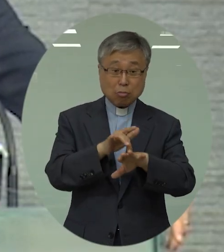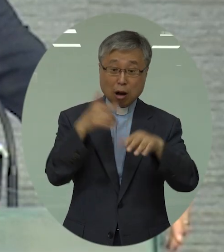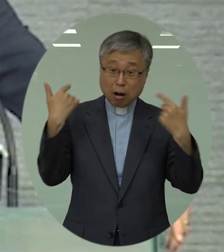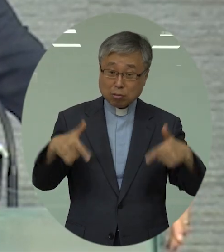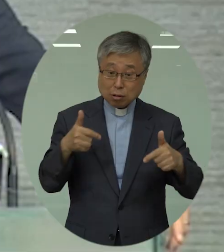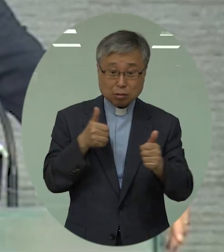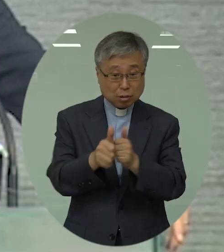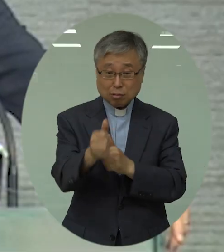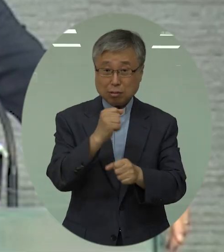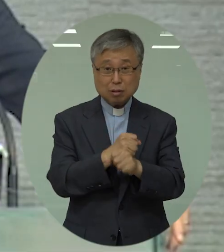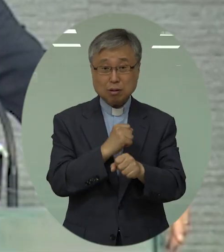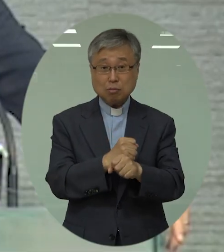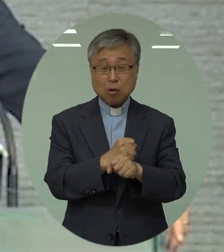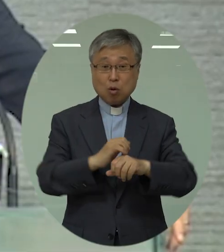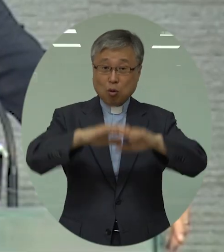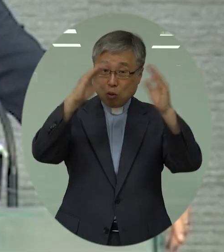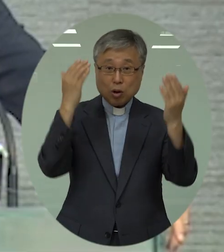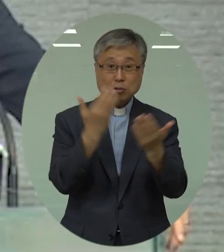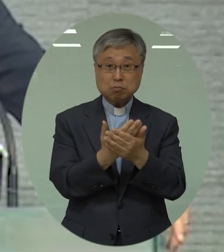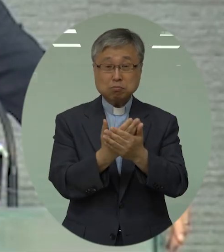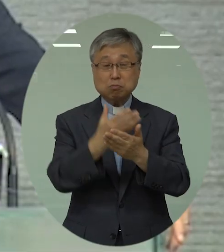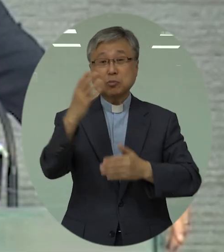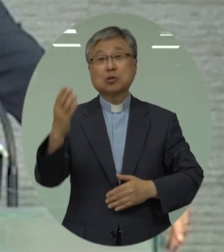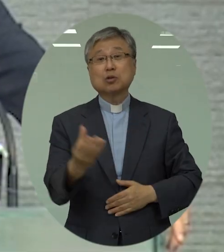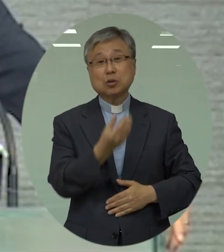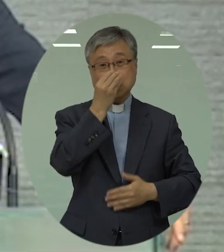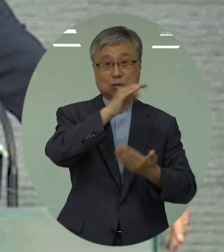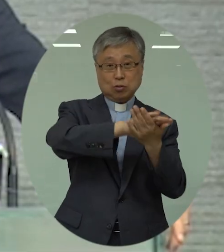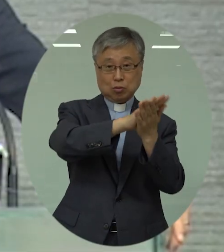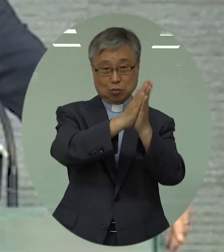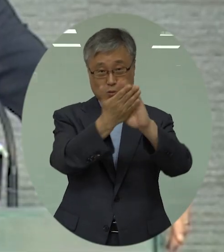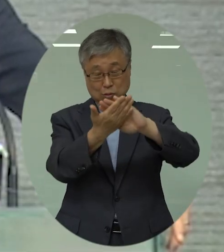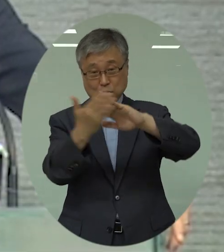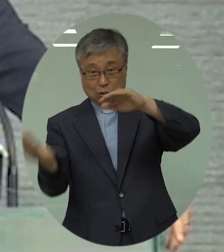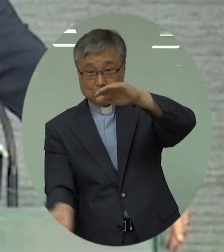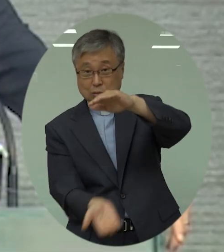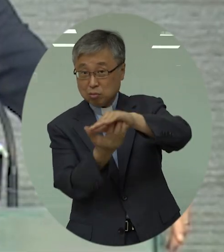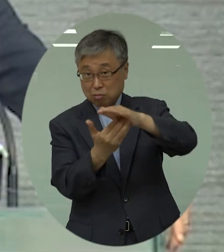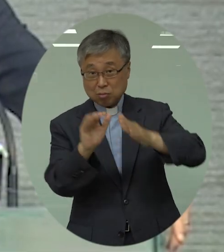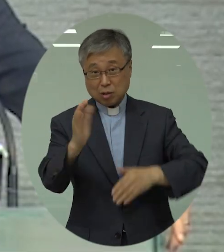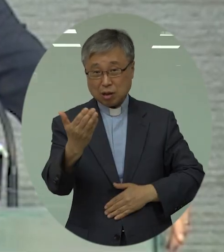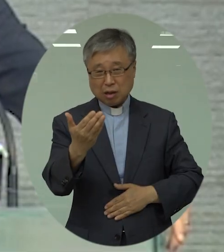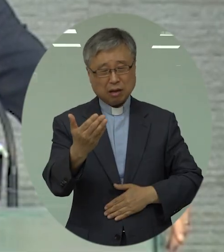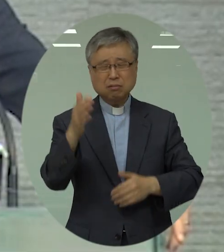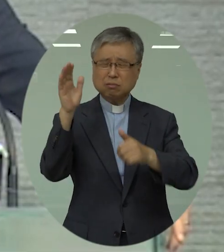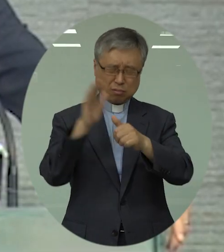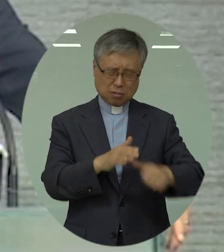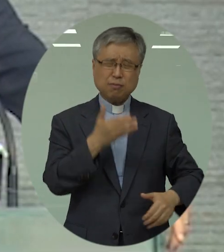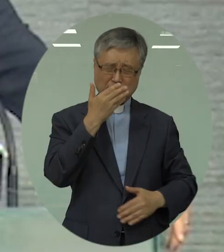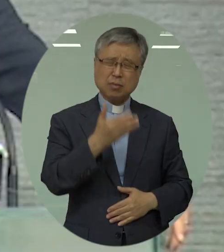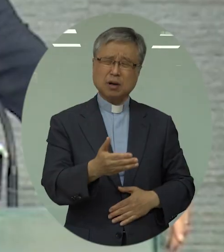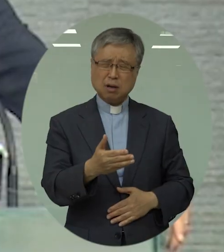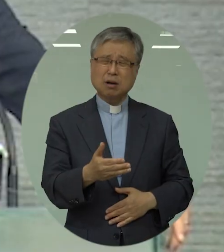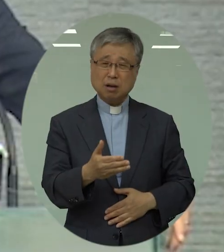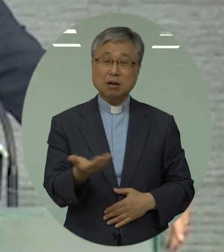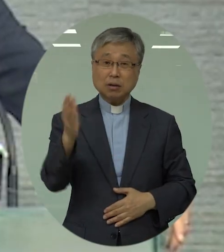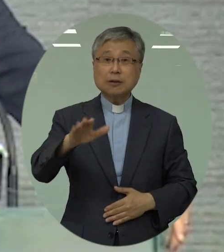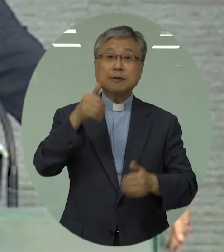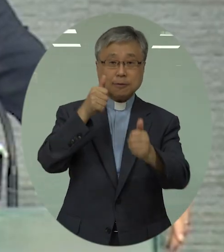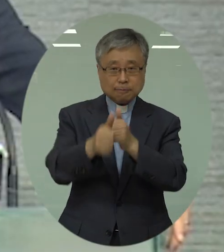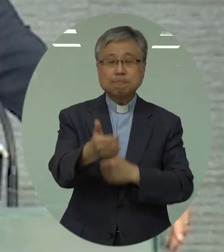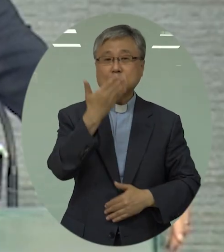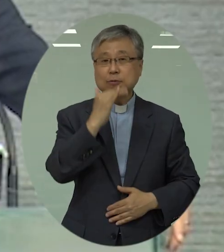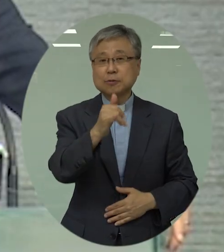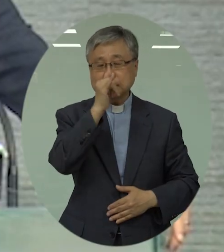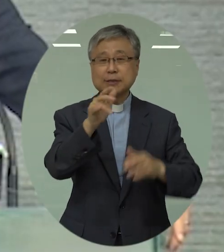사람은 완전히 그냥 성화된 거예요. 성화가 완성된 거죠. 그럴 수는 없어요. 질 수도 있어요. 그러나 이길 수도